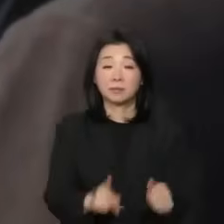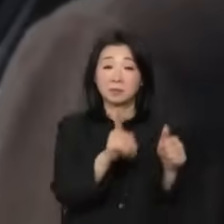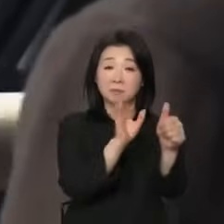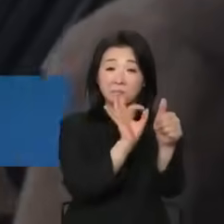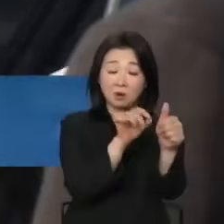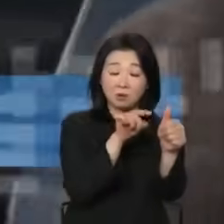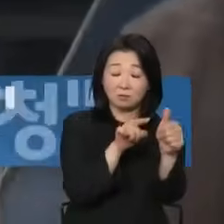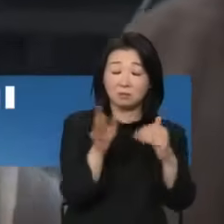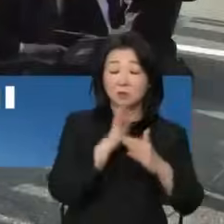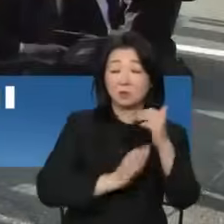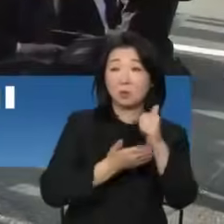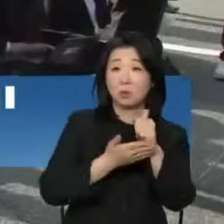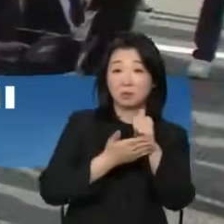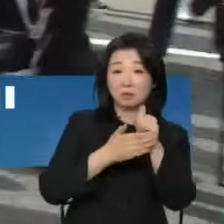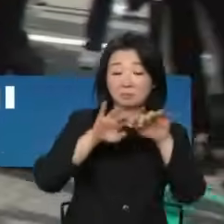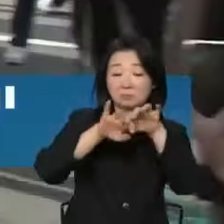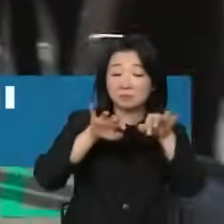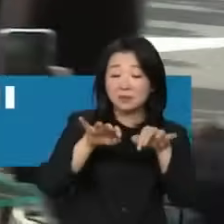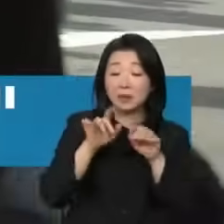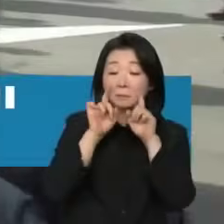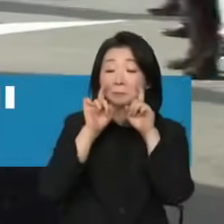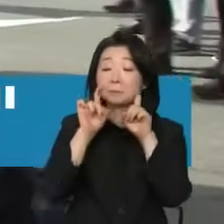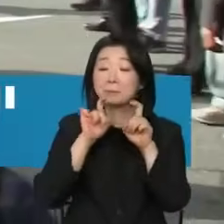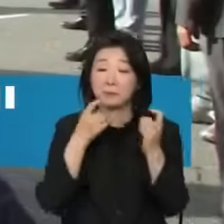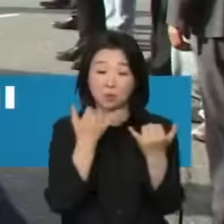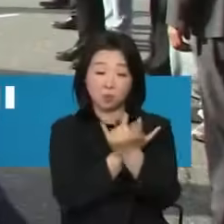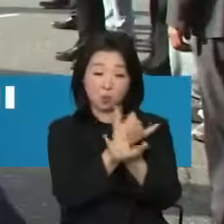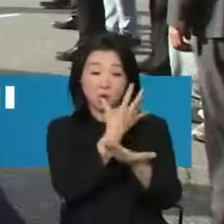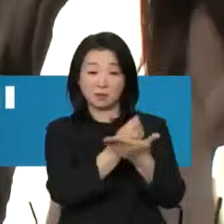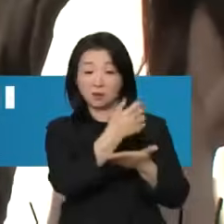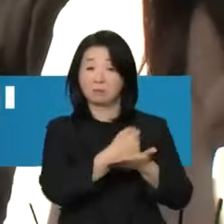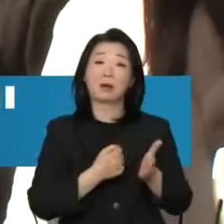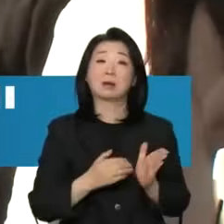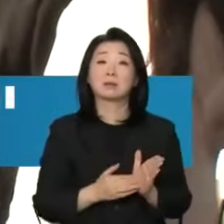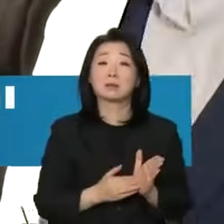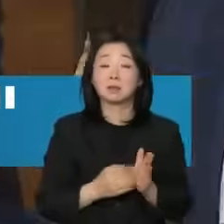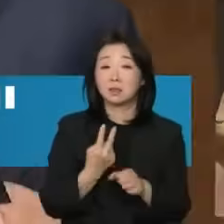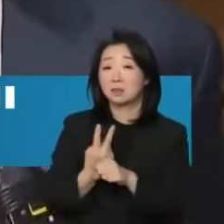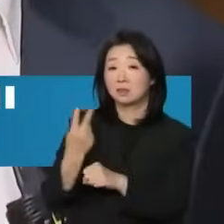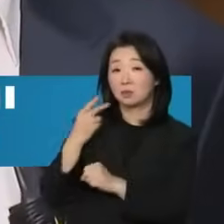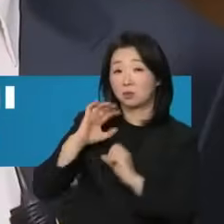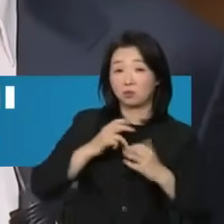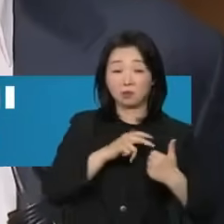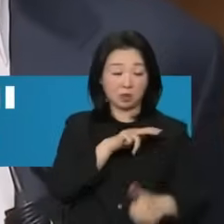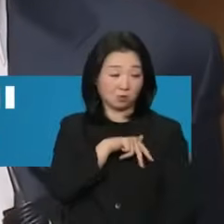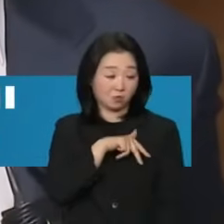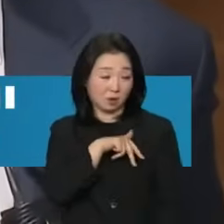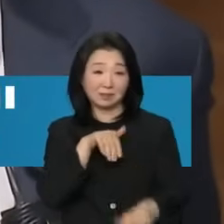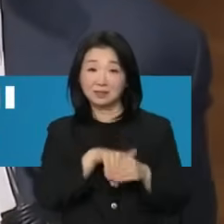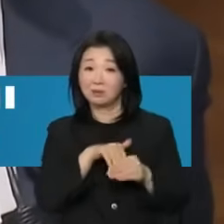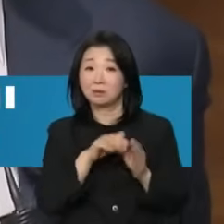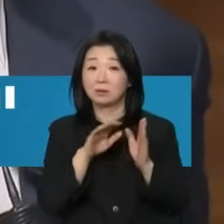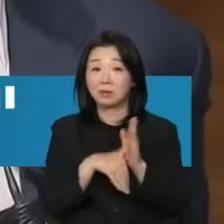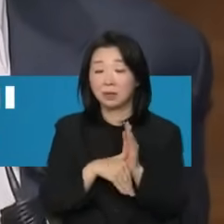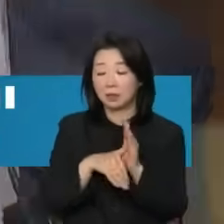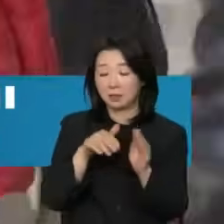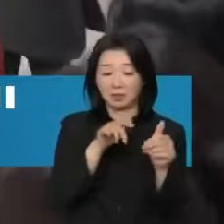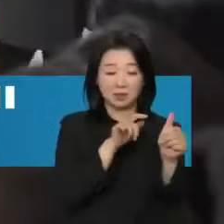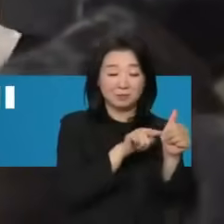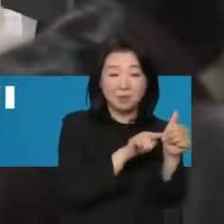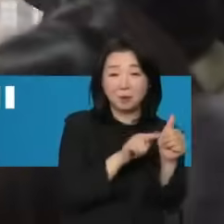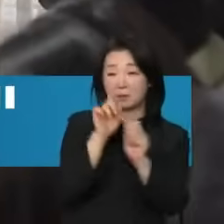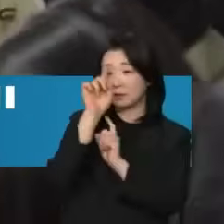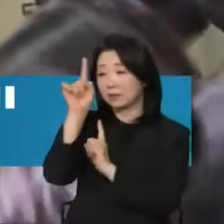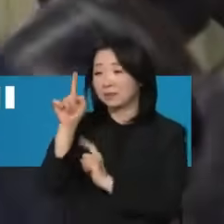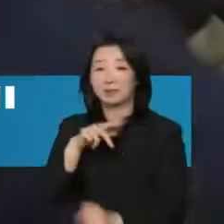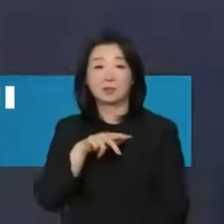명태균 씨의 공천 개입 의혹이 담긴 녹취를 저희 취재진이 입수했습니다. 2년 전 국회의원 재보궐선거 당시에 명 씨가